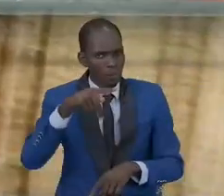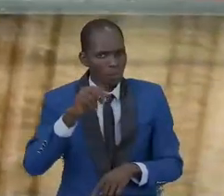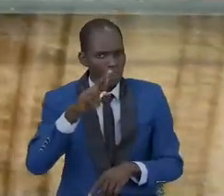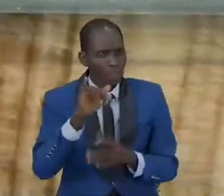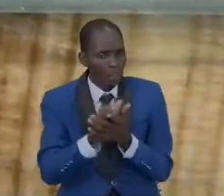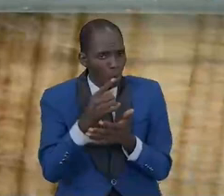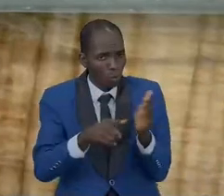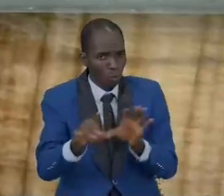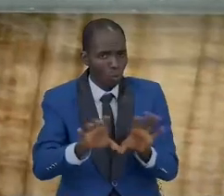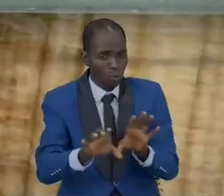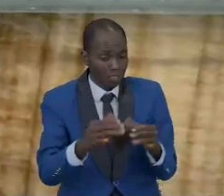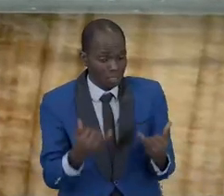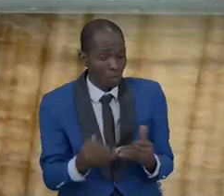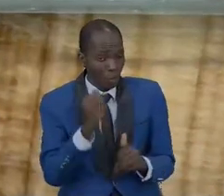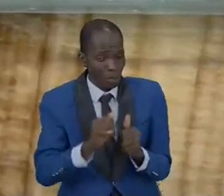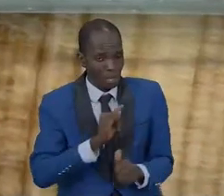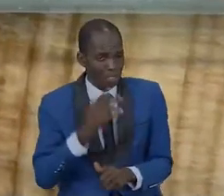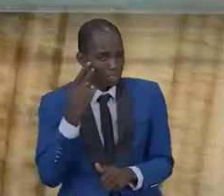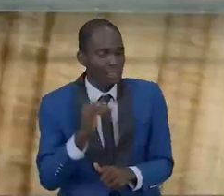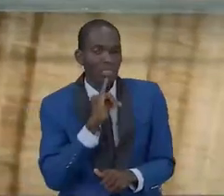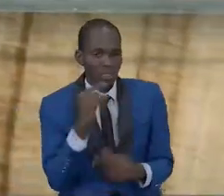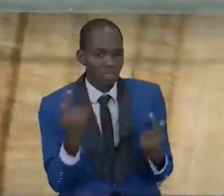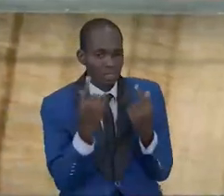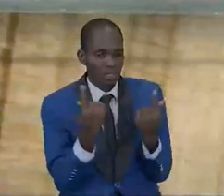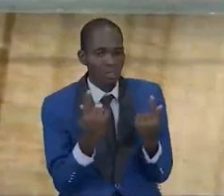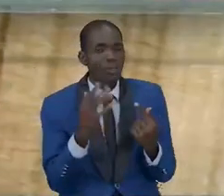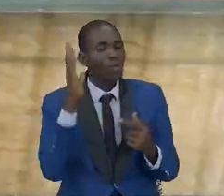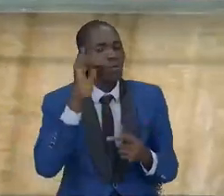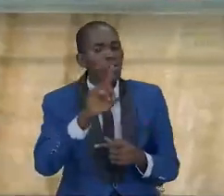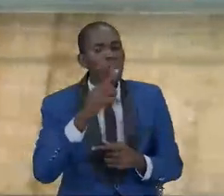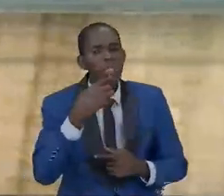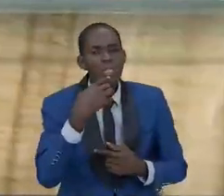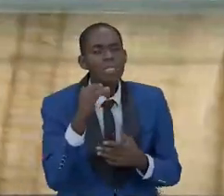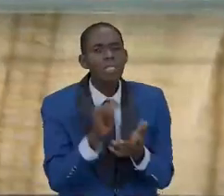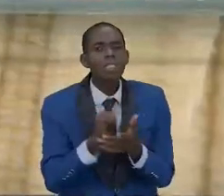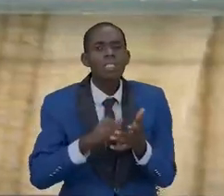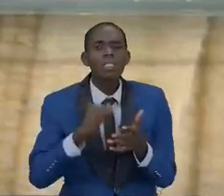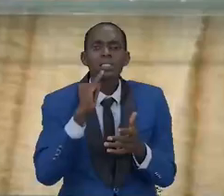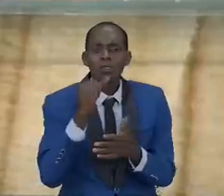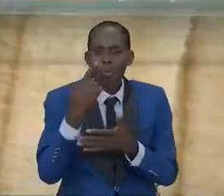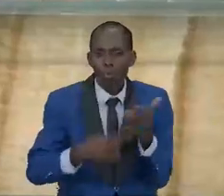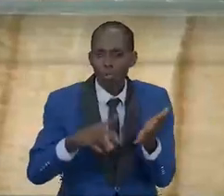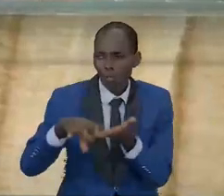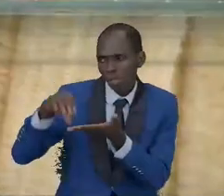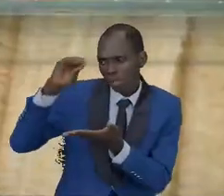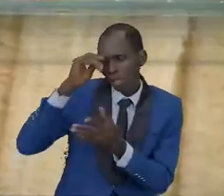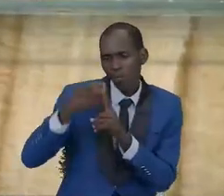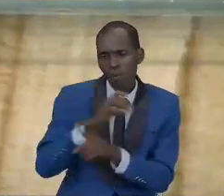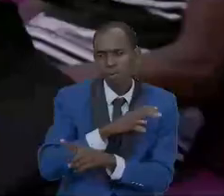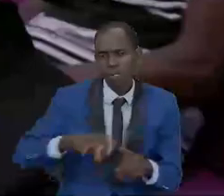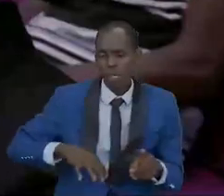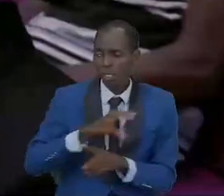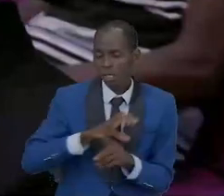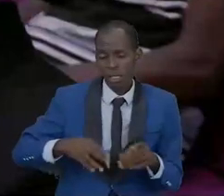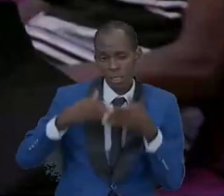ce que tu as fait maintenant que que c'est un péché que c'est c'est le produit de Christ m'a